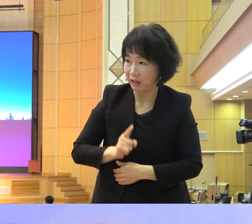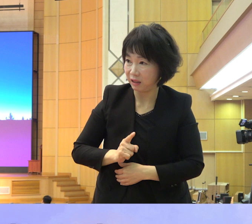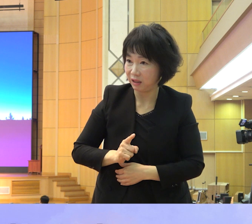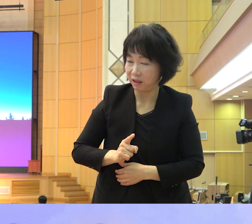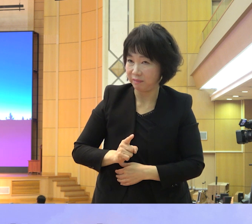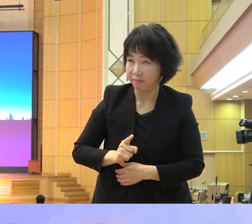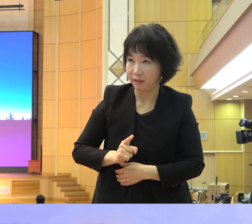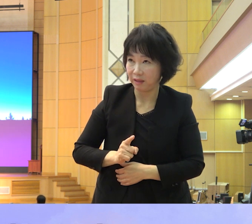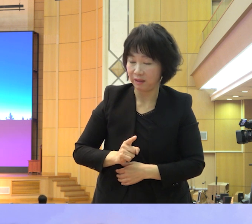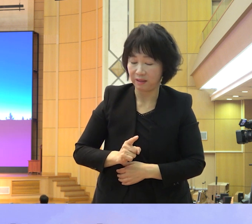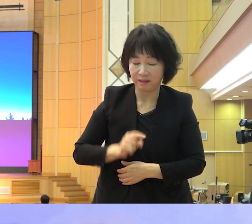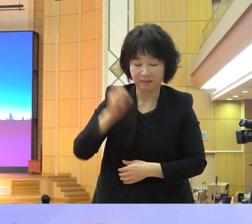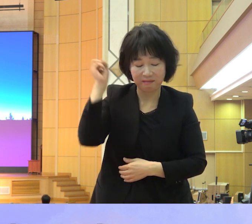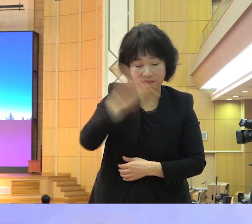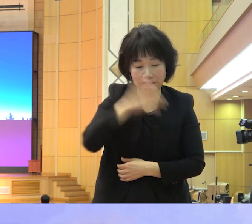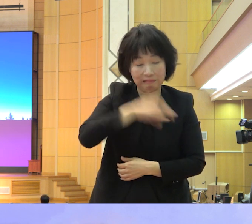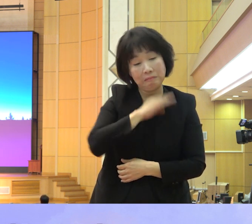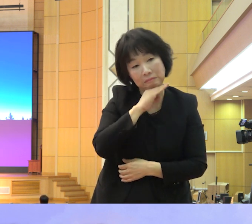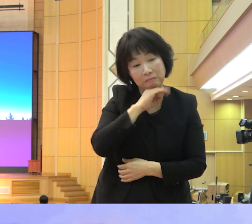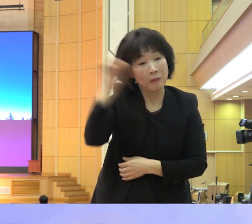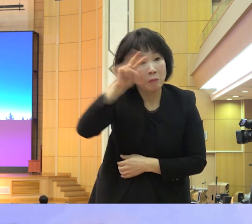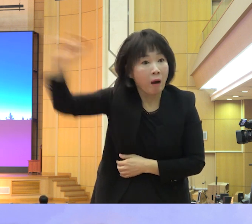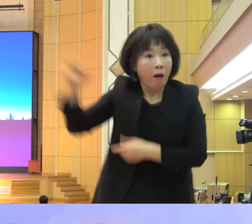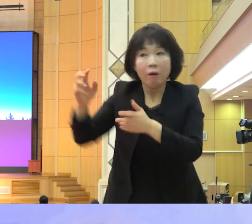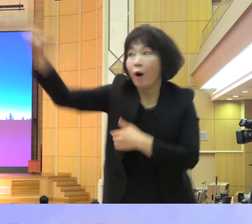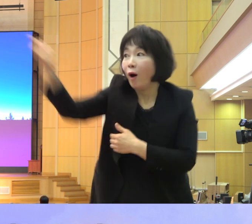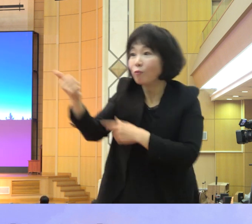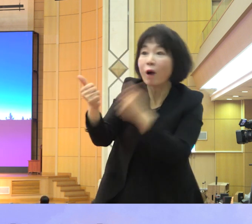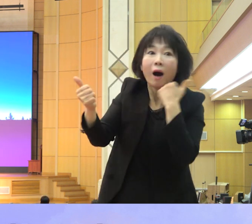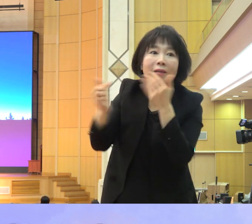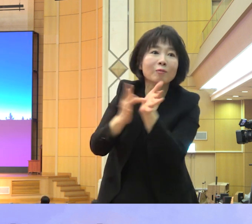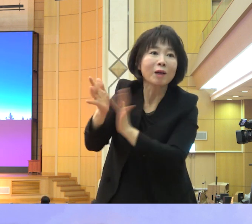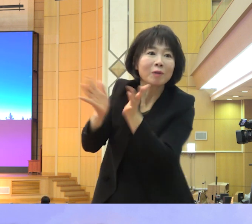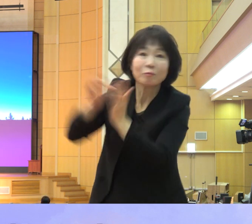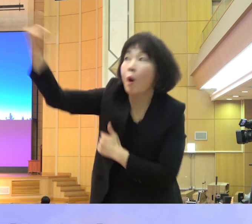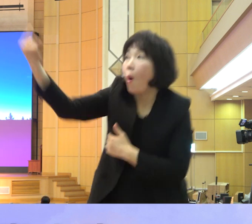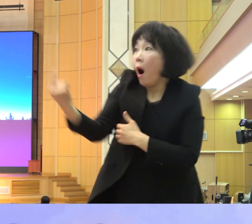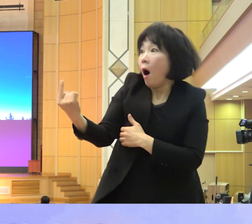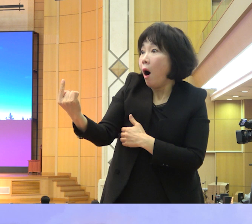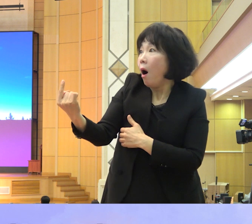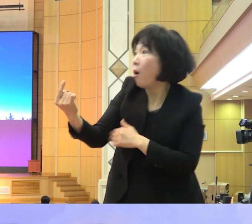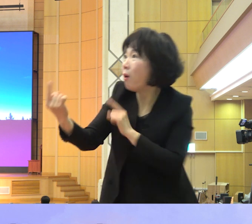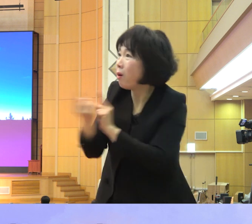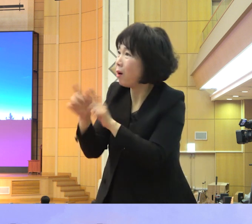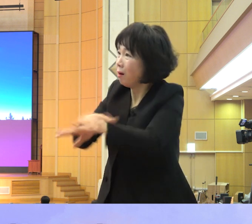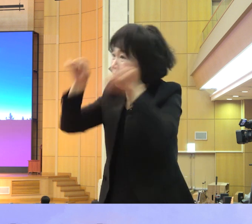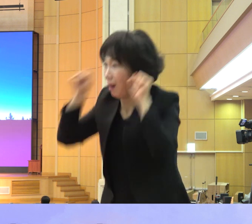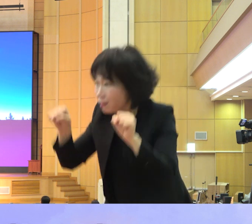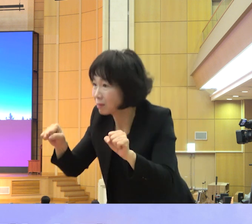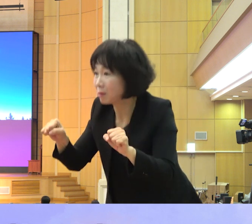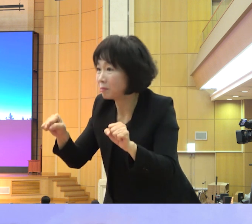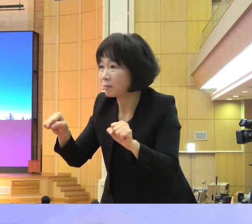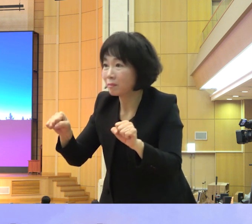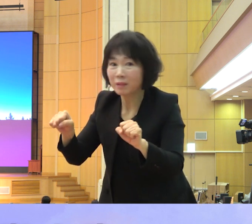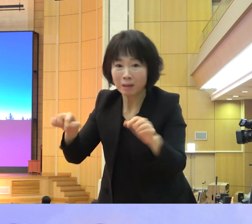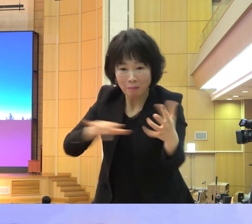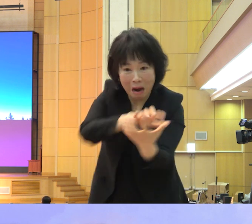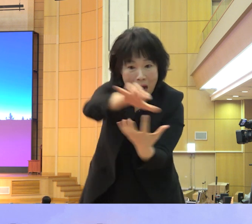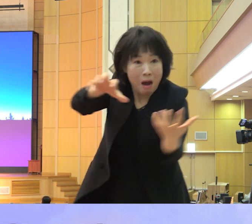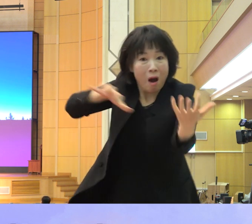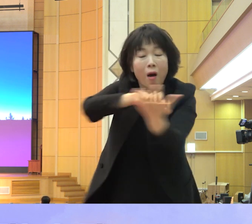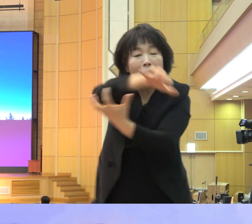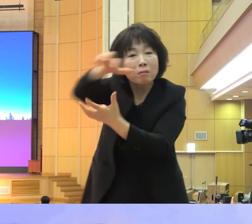그러는데 예수님이 기도 마치고 내려오셨어요. 오니까 뭐 그냥 막